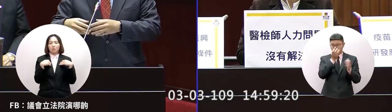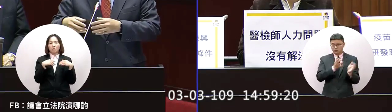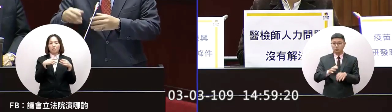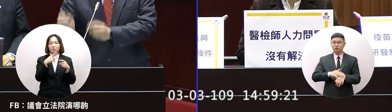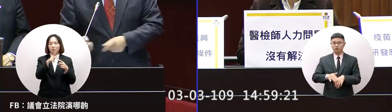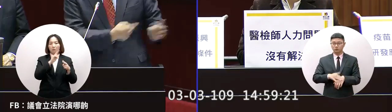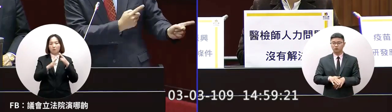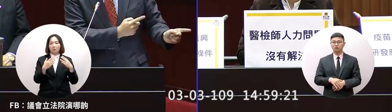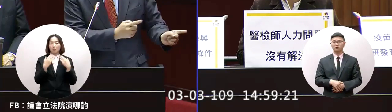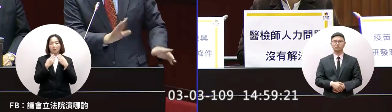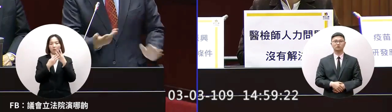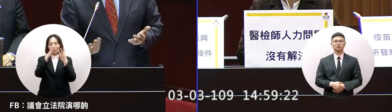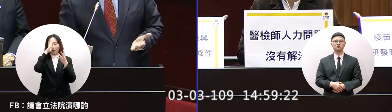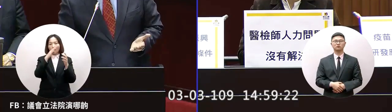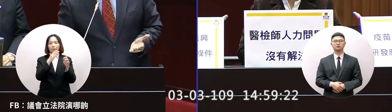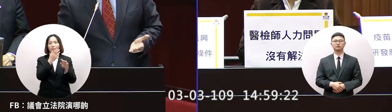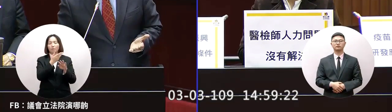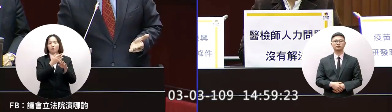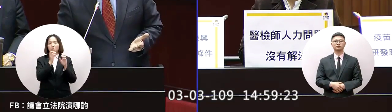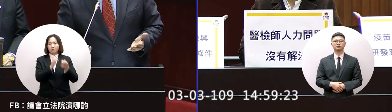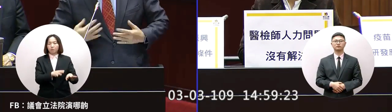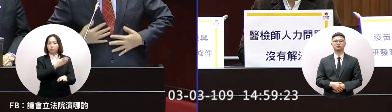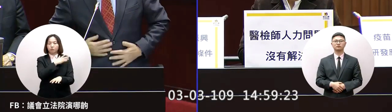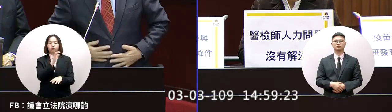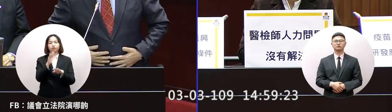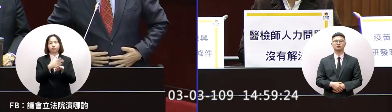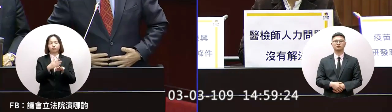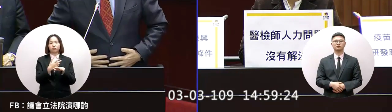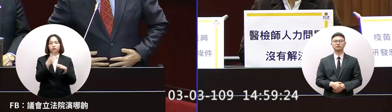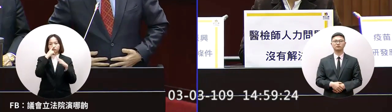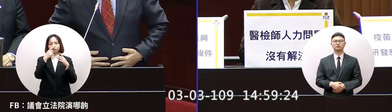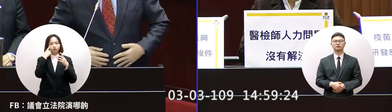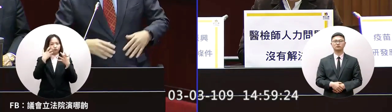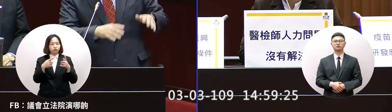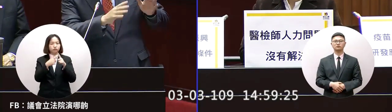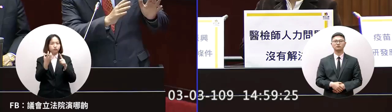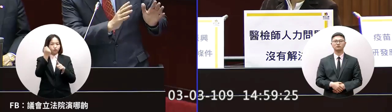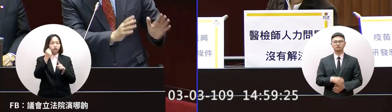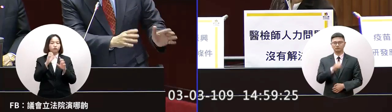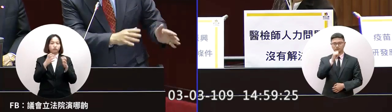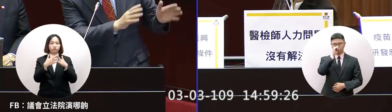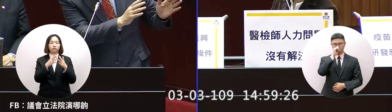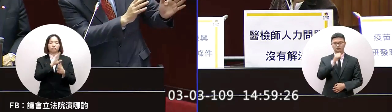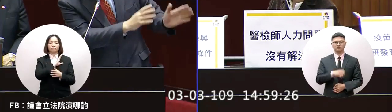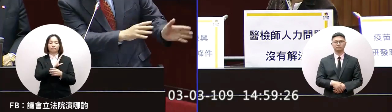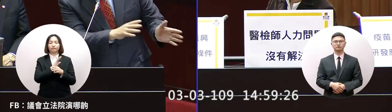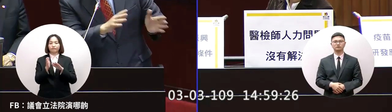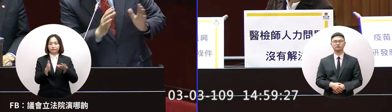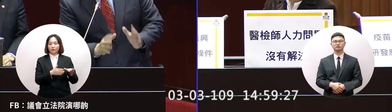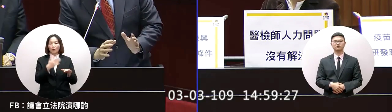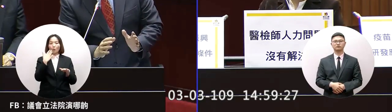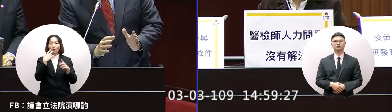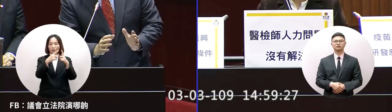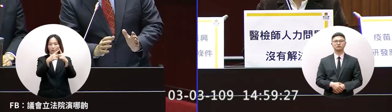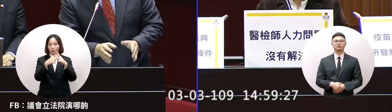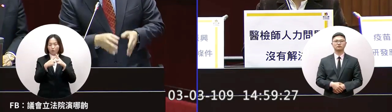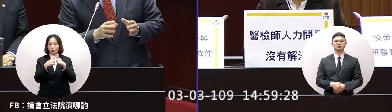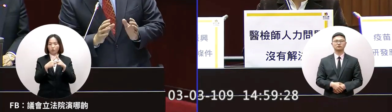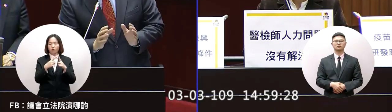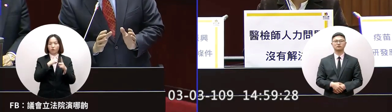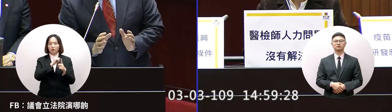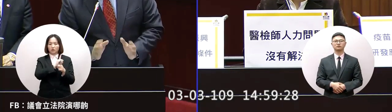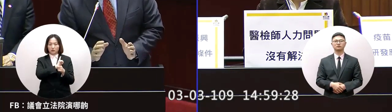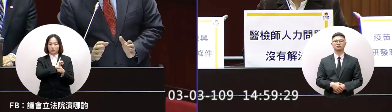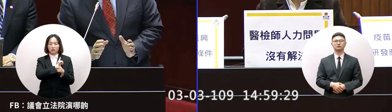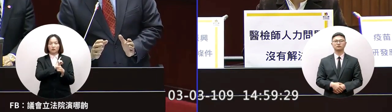抓。绑的抓绑的，你嘛，那马博克林安呢？我们是一个很注重人权的国家。那另外就是他们只要来，我们